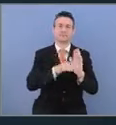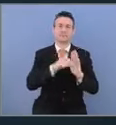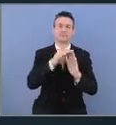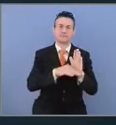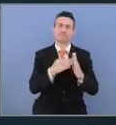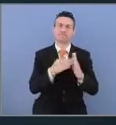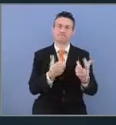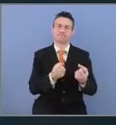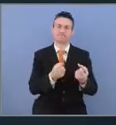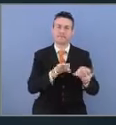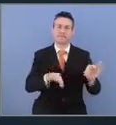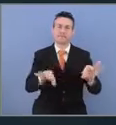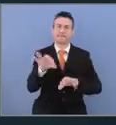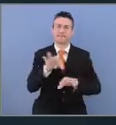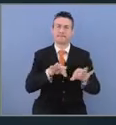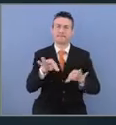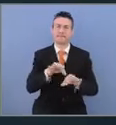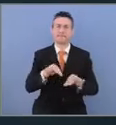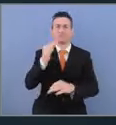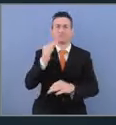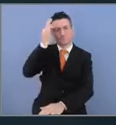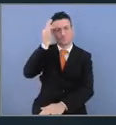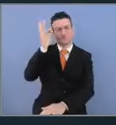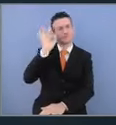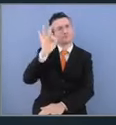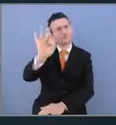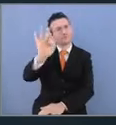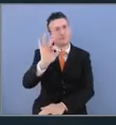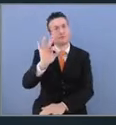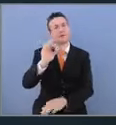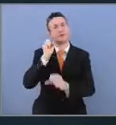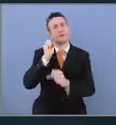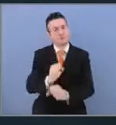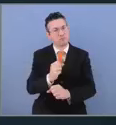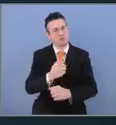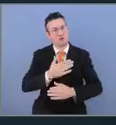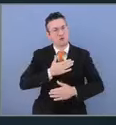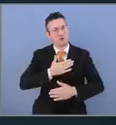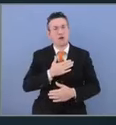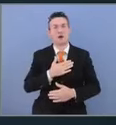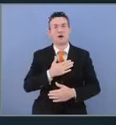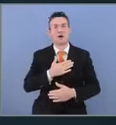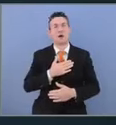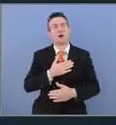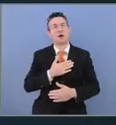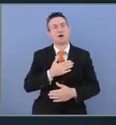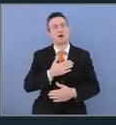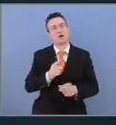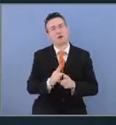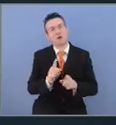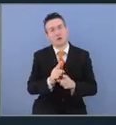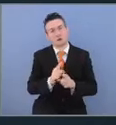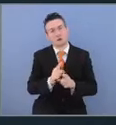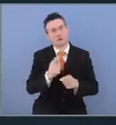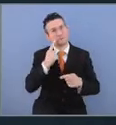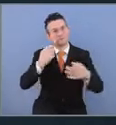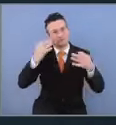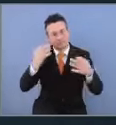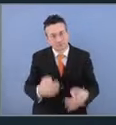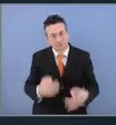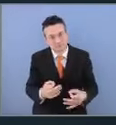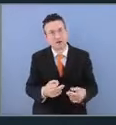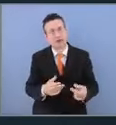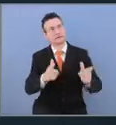che possano mirare e permetterci di fare la nostra, soprattutto non subendola, ma garantendoci ovviamente un'azione pilota